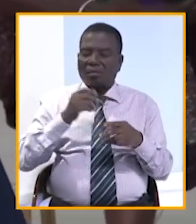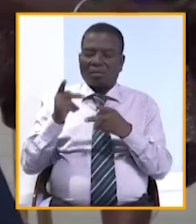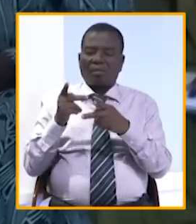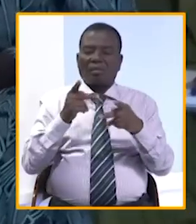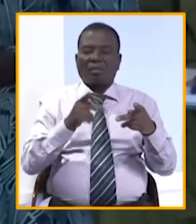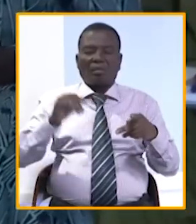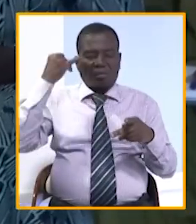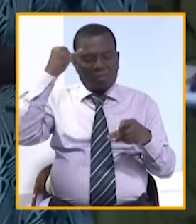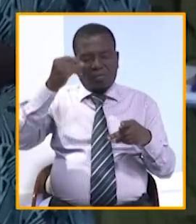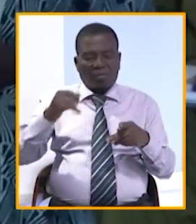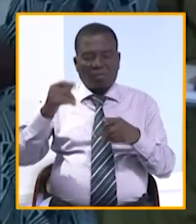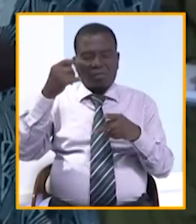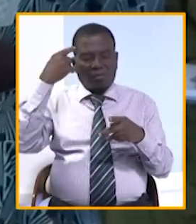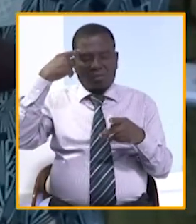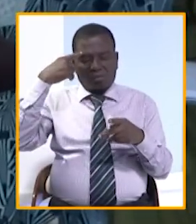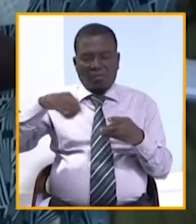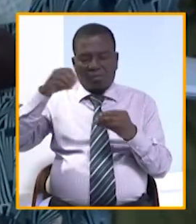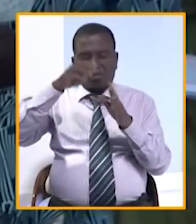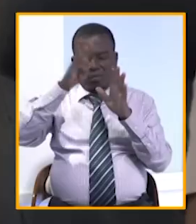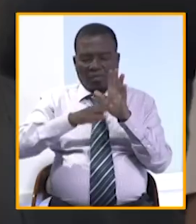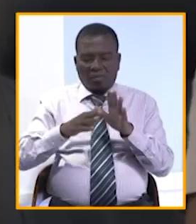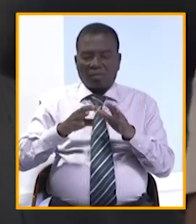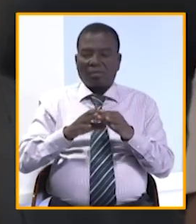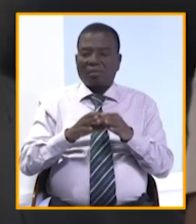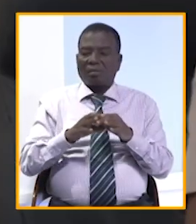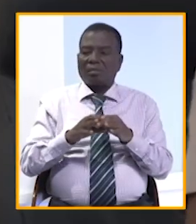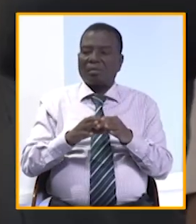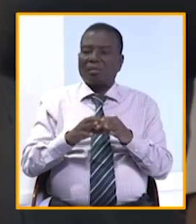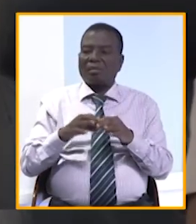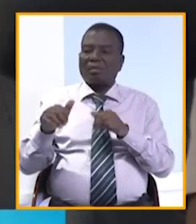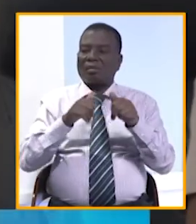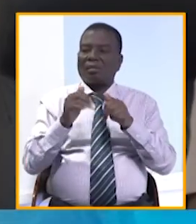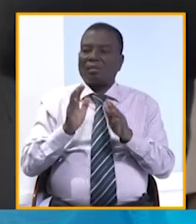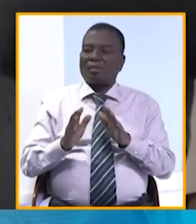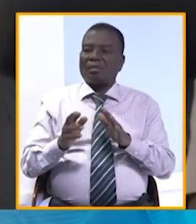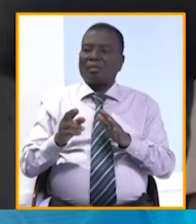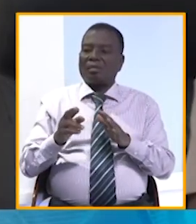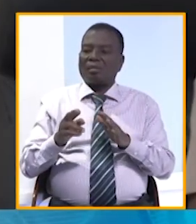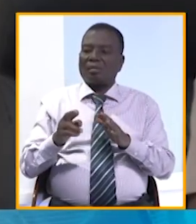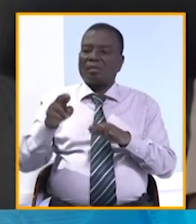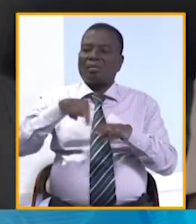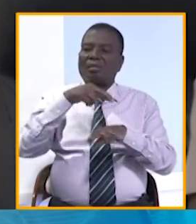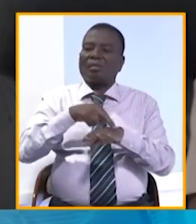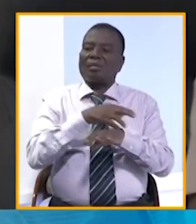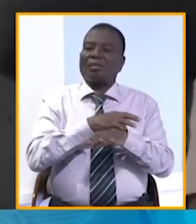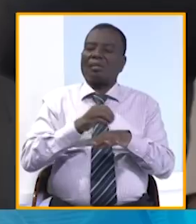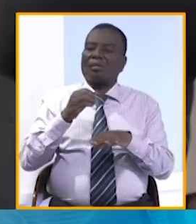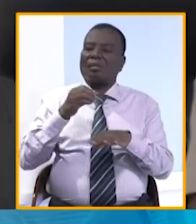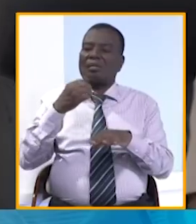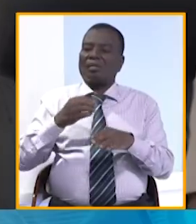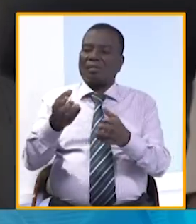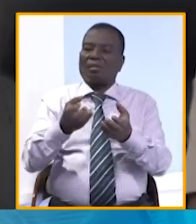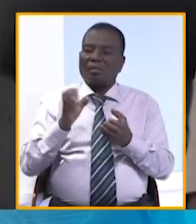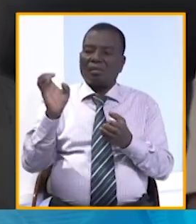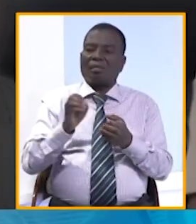des initiatives consensuelles pour le renforcement des liens communautaires. La mission du médiateur de la République a vu constater une ferme